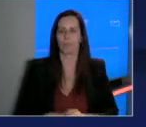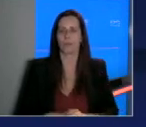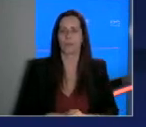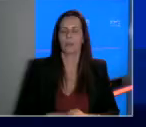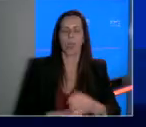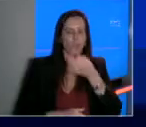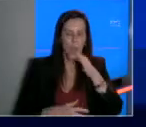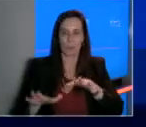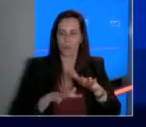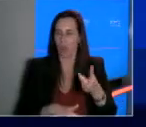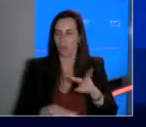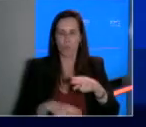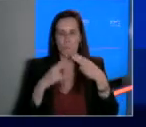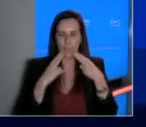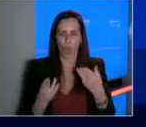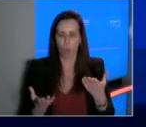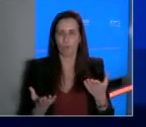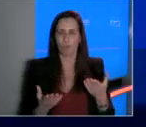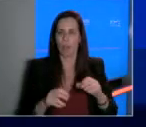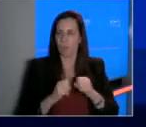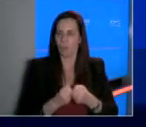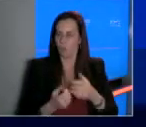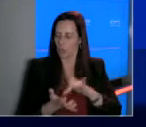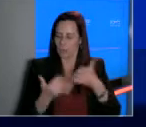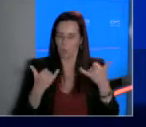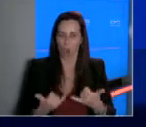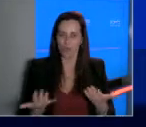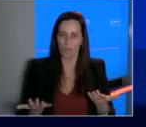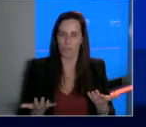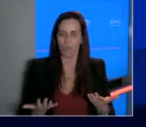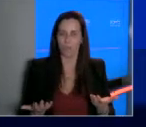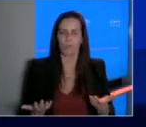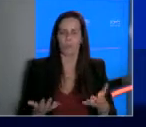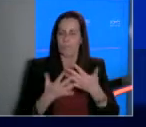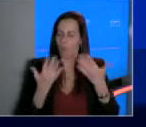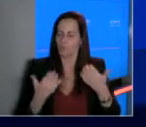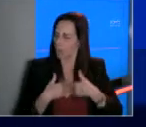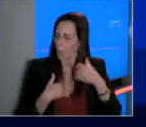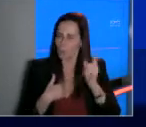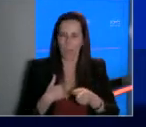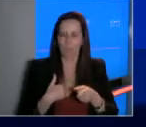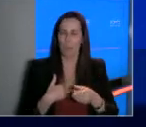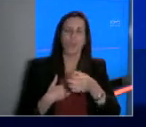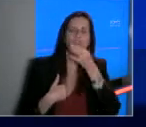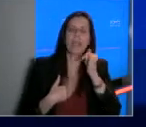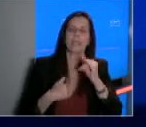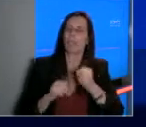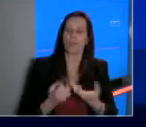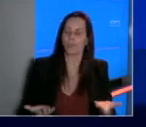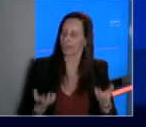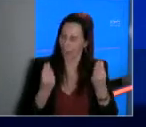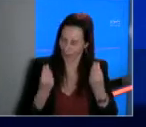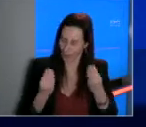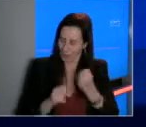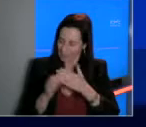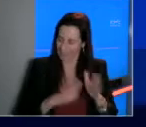היא אם הממשלה הזאת היא הפתרון למשבר שבו אנחנו נמצאים כרגע. זאת אומרת, ברור שאנחנו צריכים... השאלה היא איזה משבר? רגע,